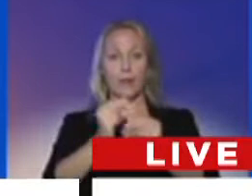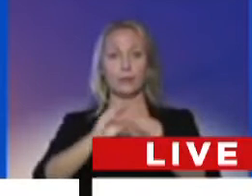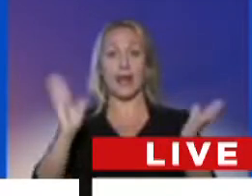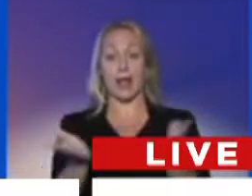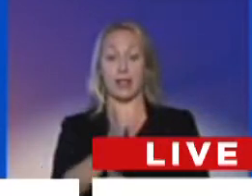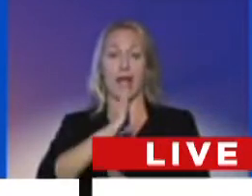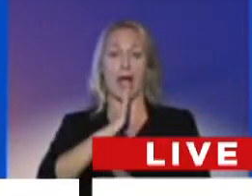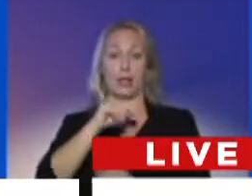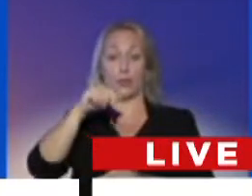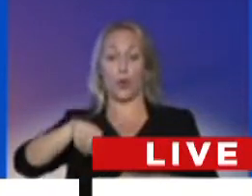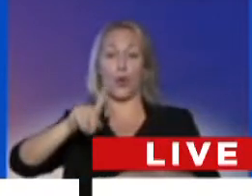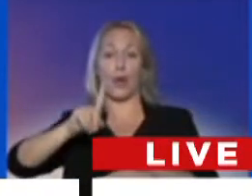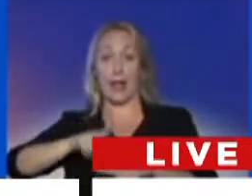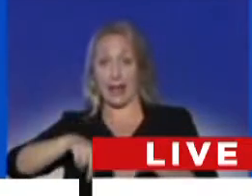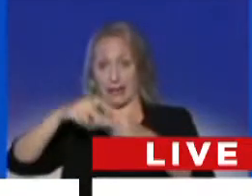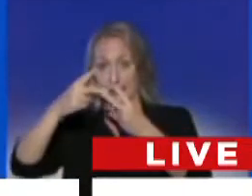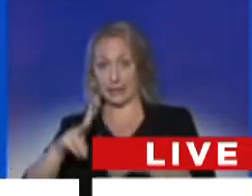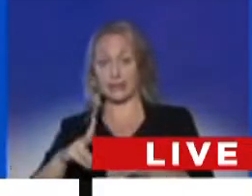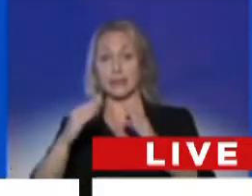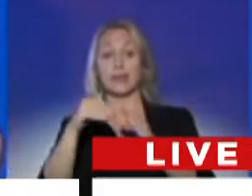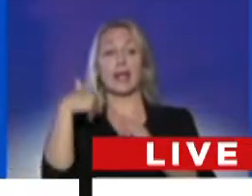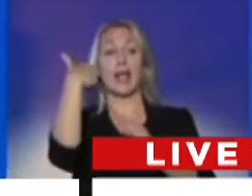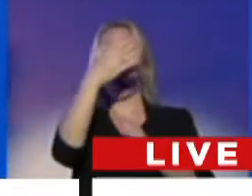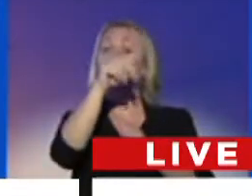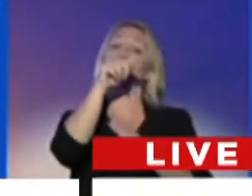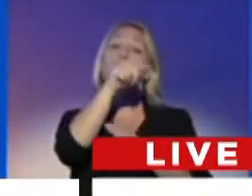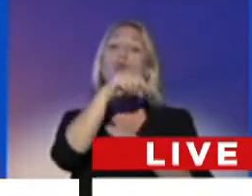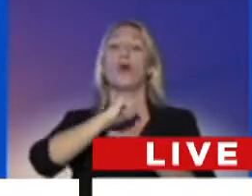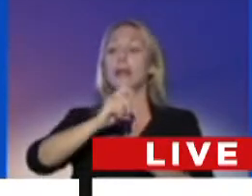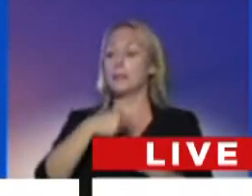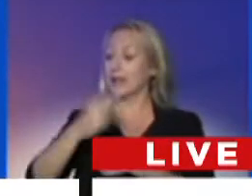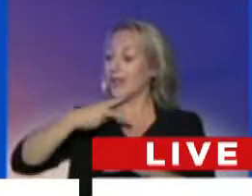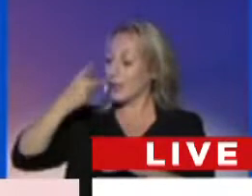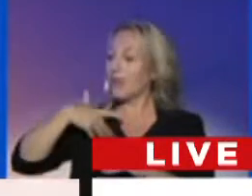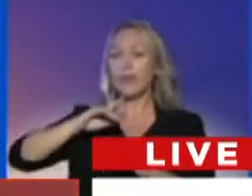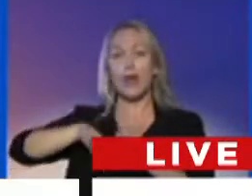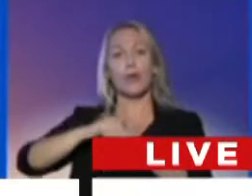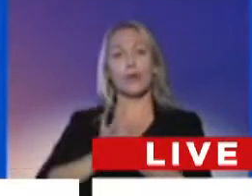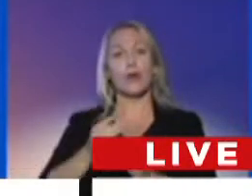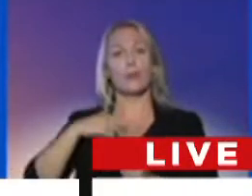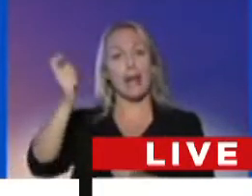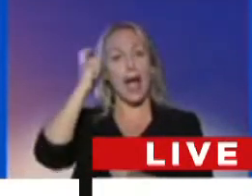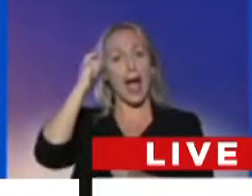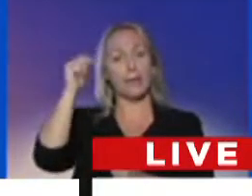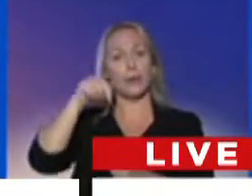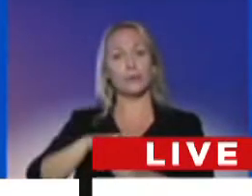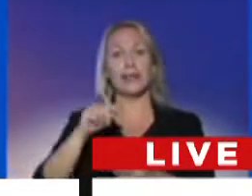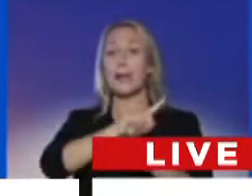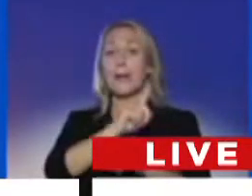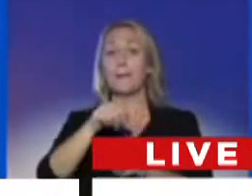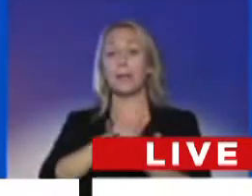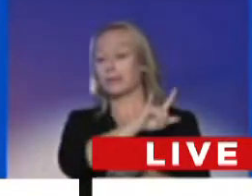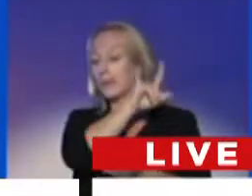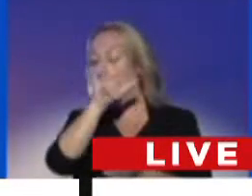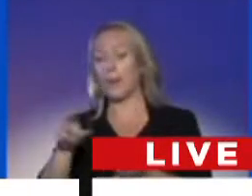θέλει να εκφράσει την άποψή του για το τι συμβαίνει στην Ελλάδα, να μπορεί να το κάνει χωρίς να επομίζεται το κόστος της επιστροφής στην πατρίδα για